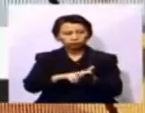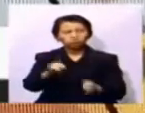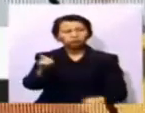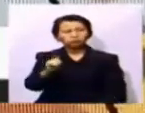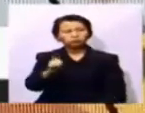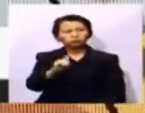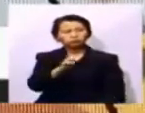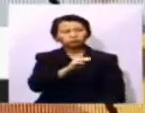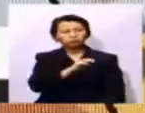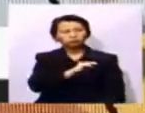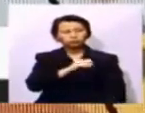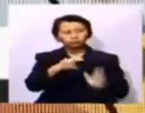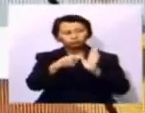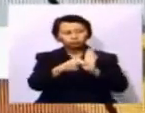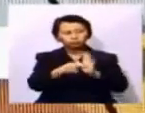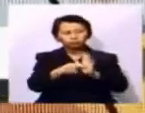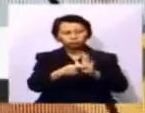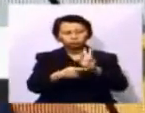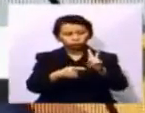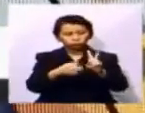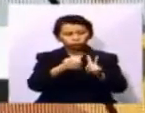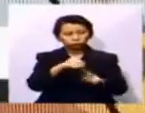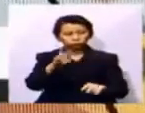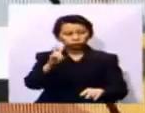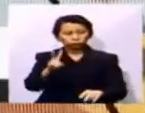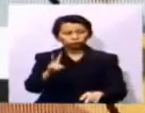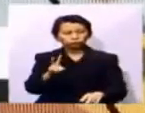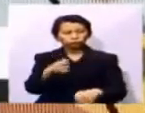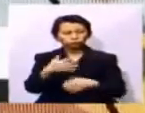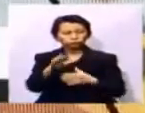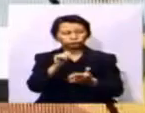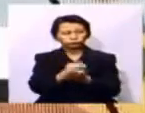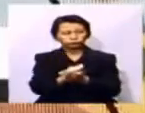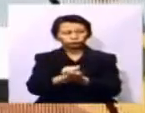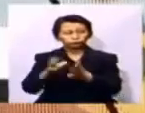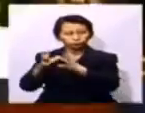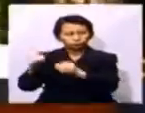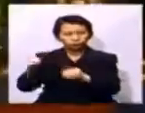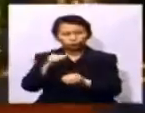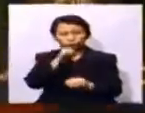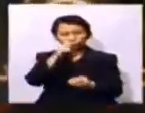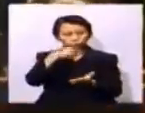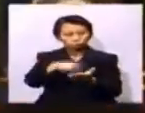mesti QR code. Enggak kedaya, siap bayar.